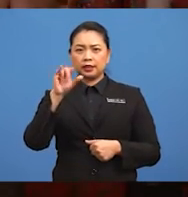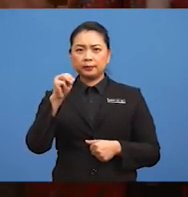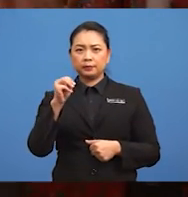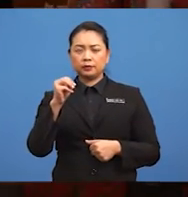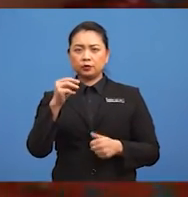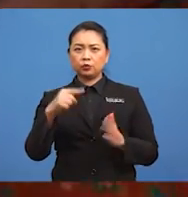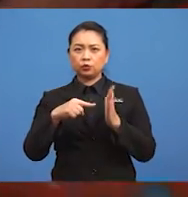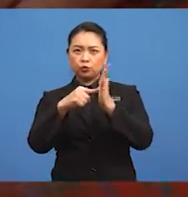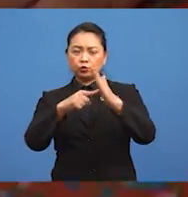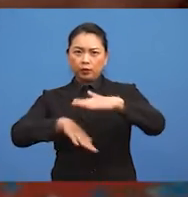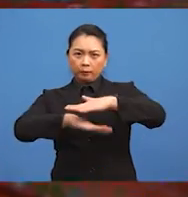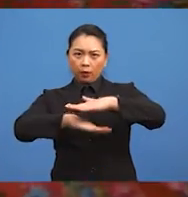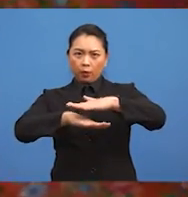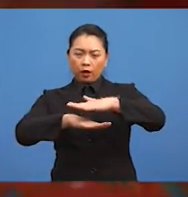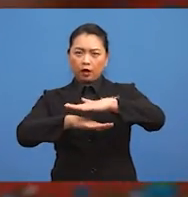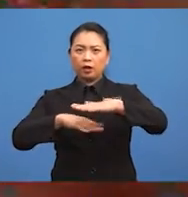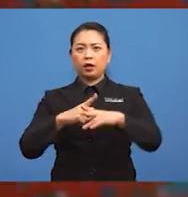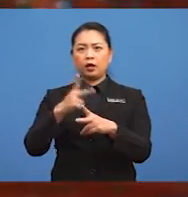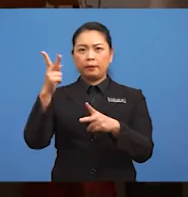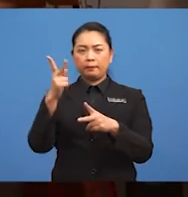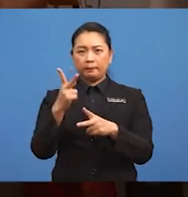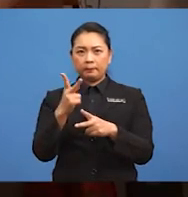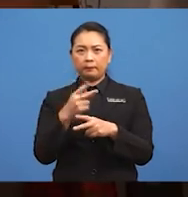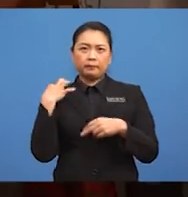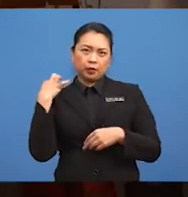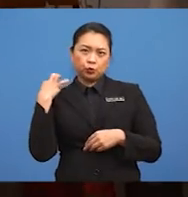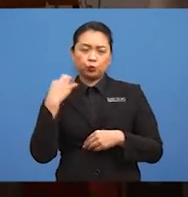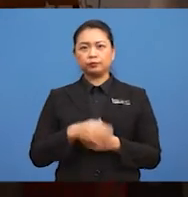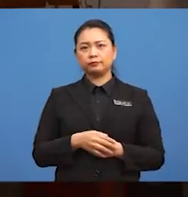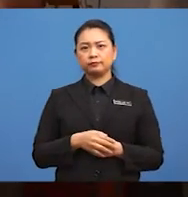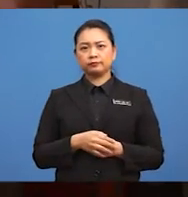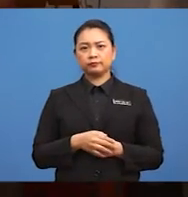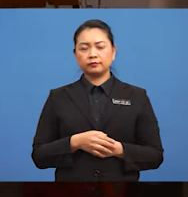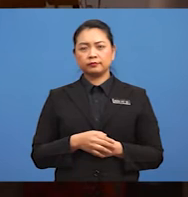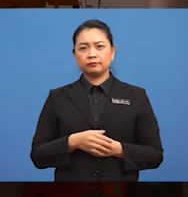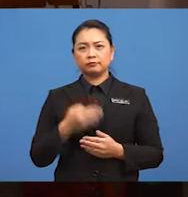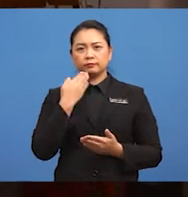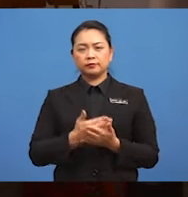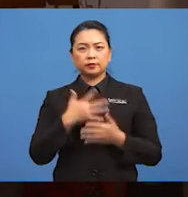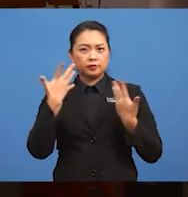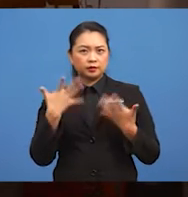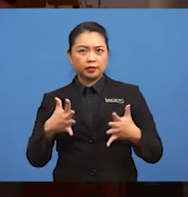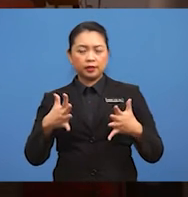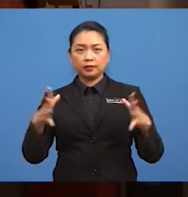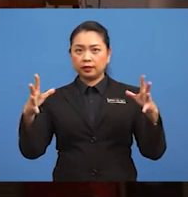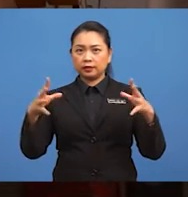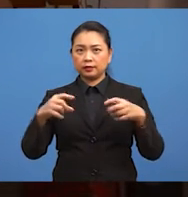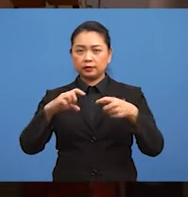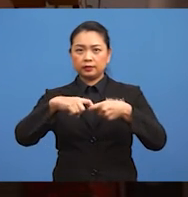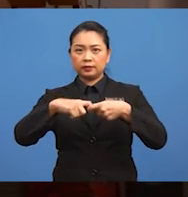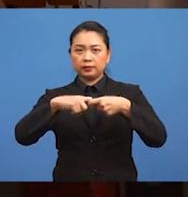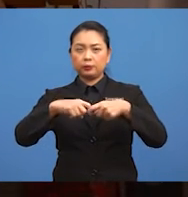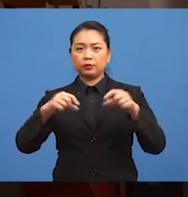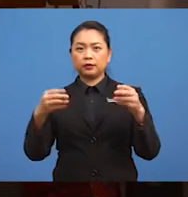ke bawah pakaian. Okey, baiklah. Setelah mencantumkan yuk dan